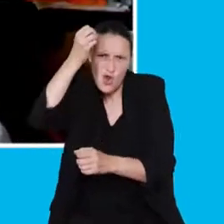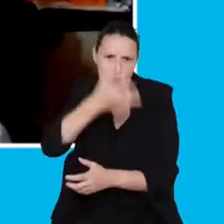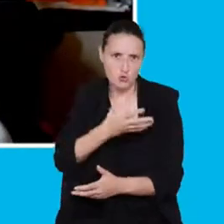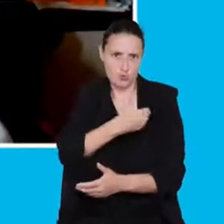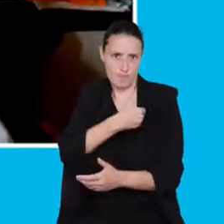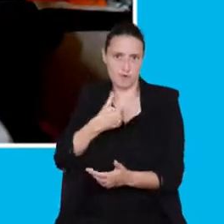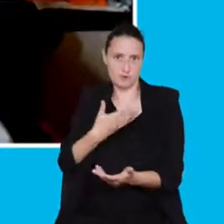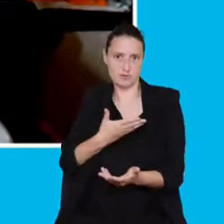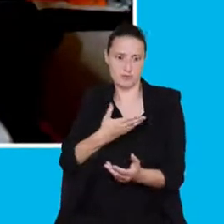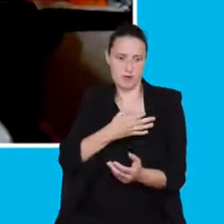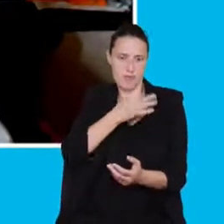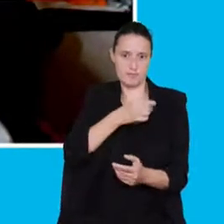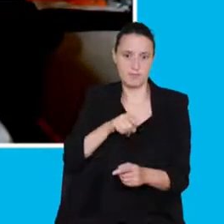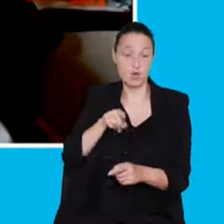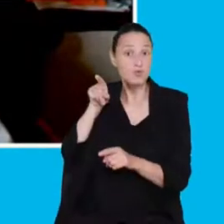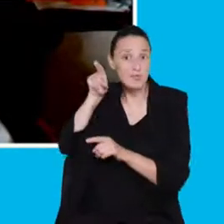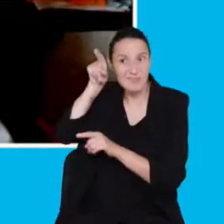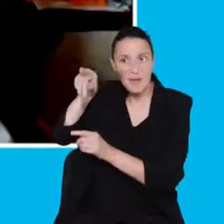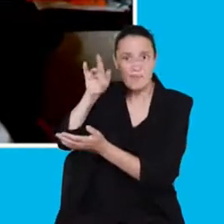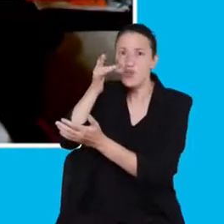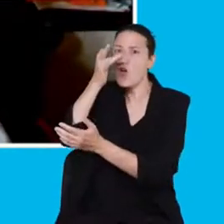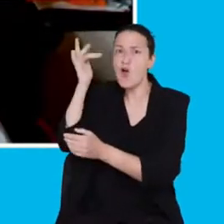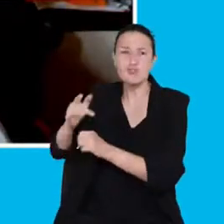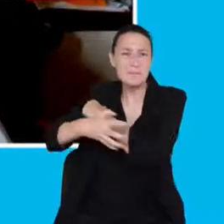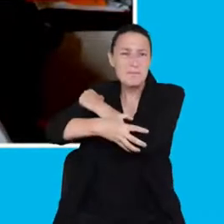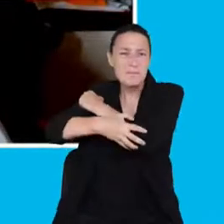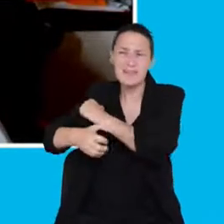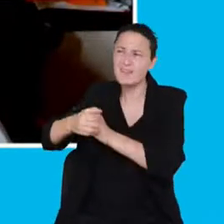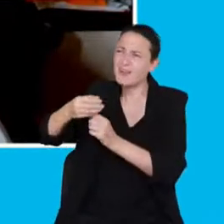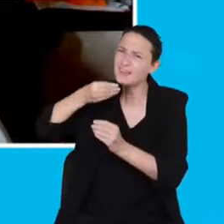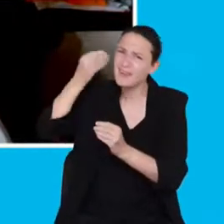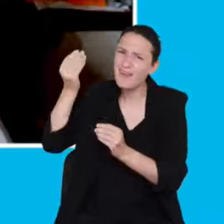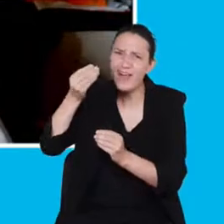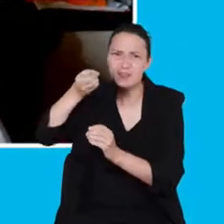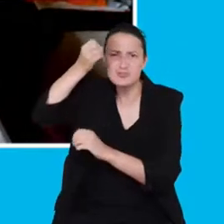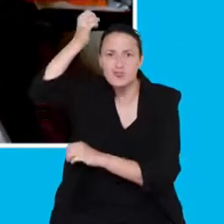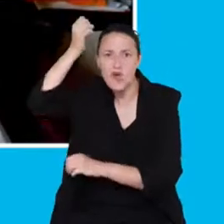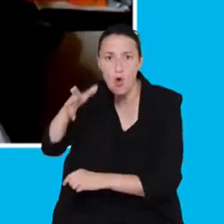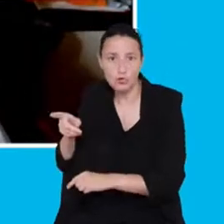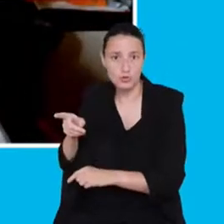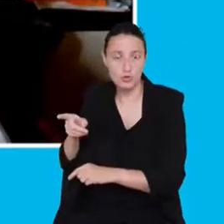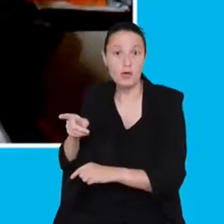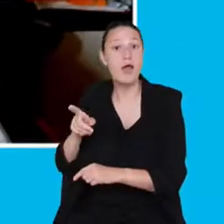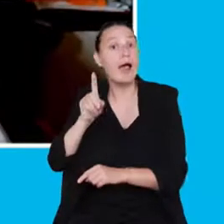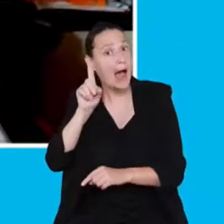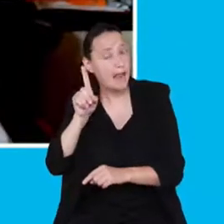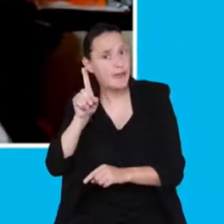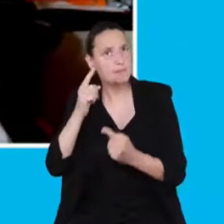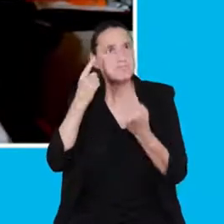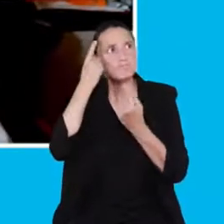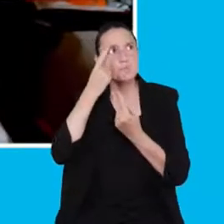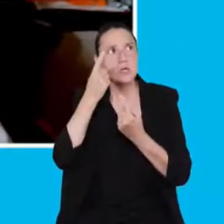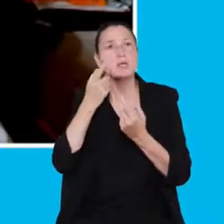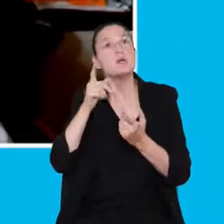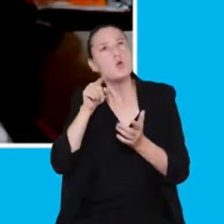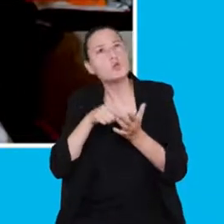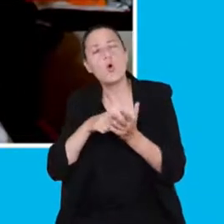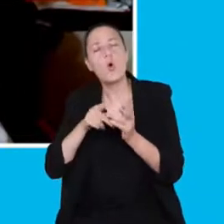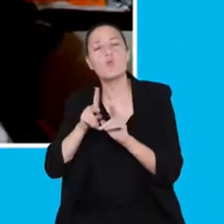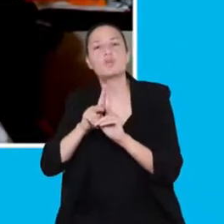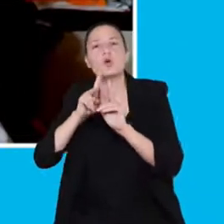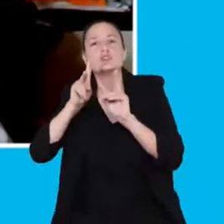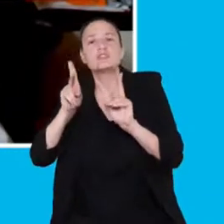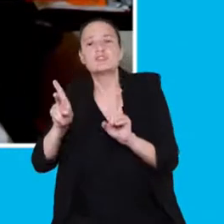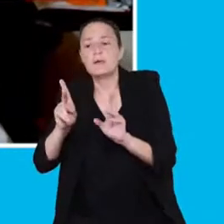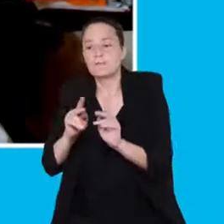w Polsce. Że tam bieda jest większa. Niemniej zakładali, że to jest sytuacja